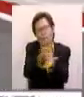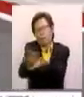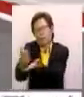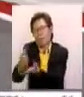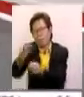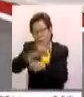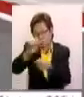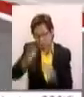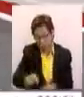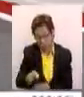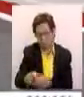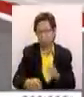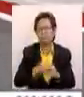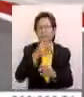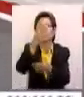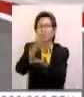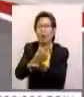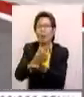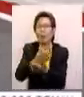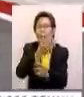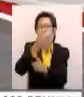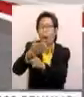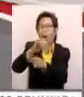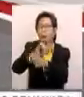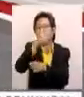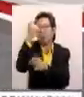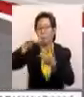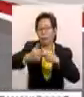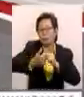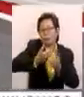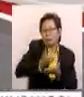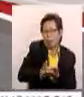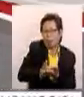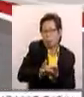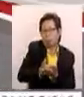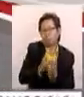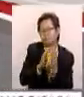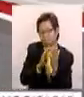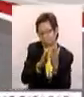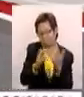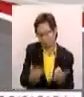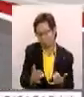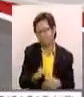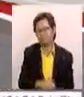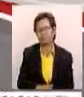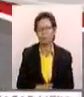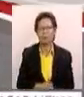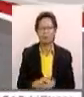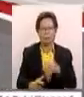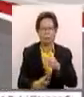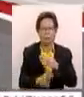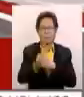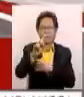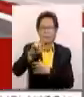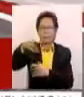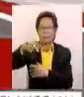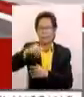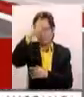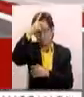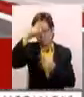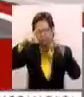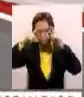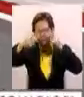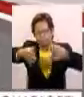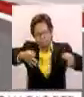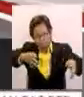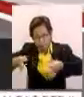mana-mana pekerja yang diberhentikan kerja akibat kekangan ekonomi yang dihadapi ketika ini. Jelas Timbalan Perdana Menteri Datuk Seri Dr. Wan Azizi